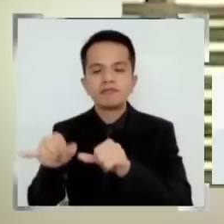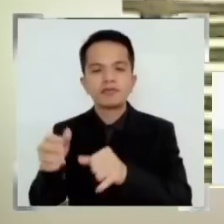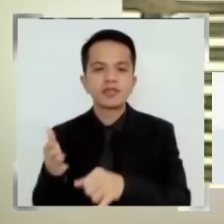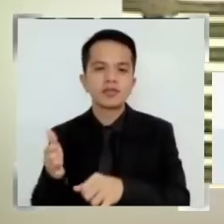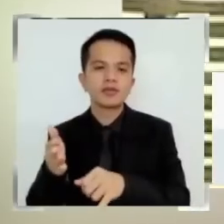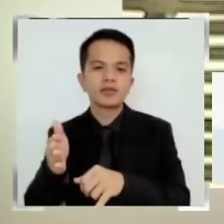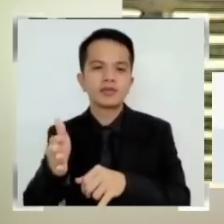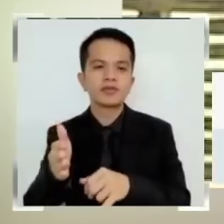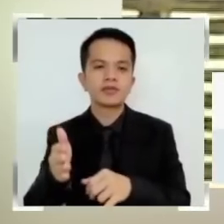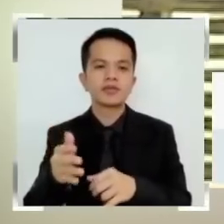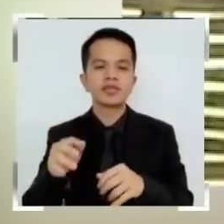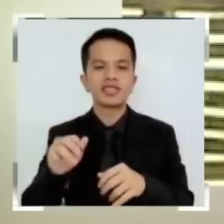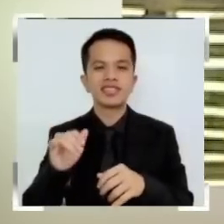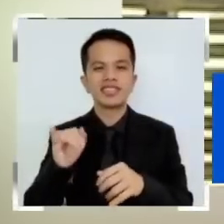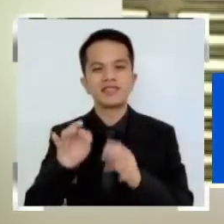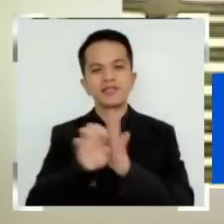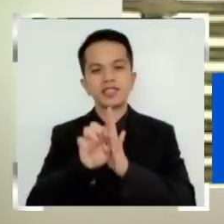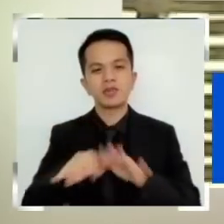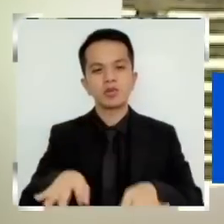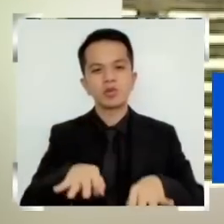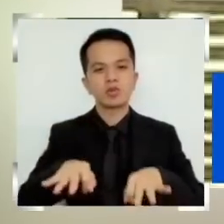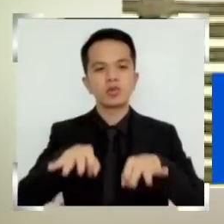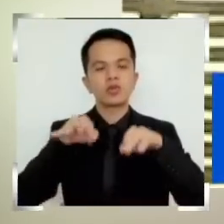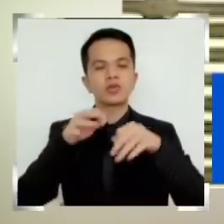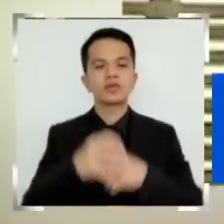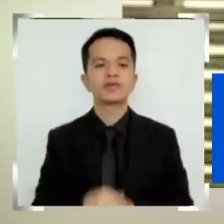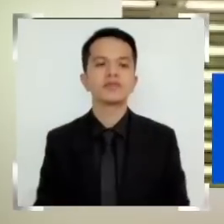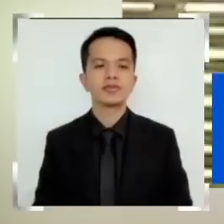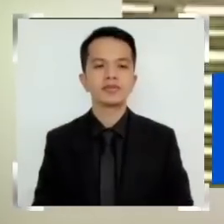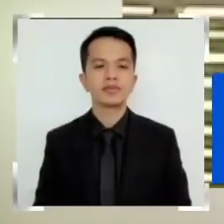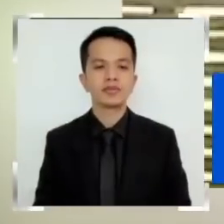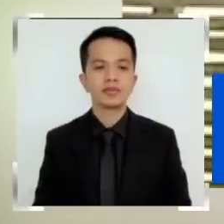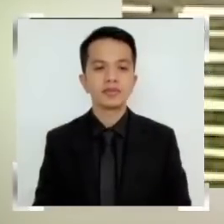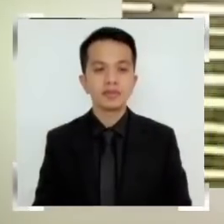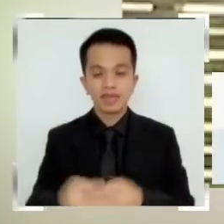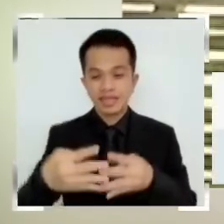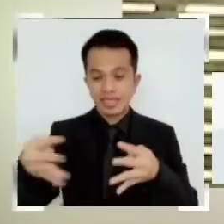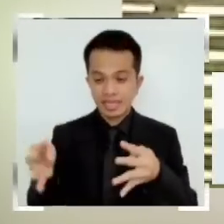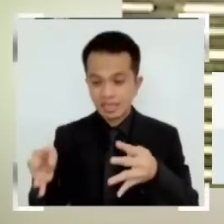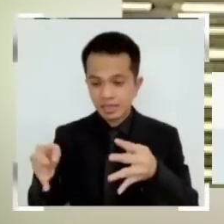tubig. Yung lambat, pag malawang,